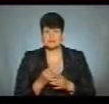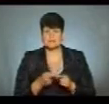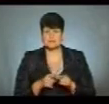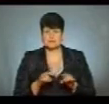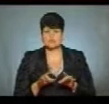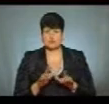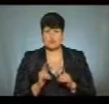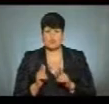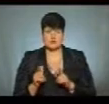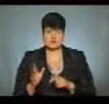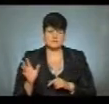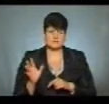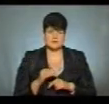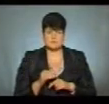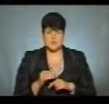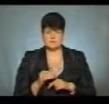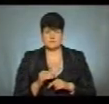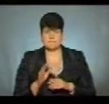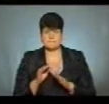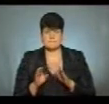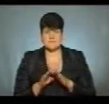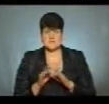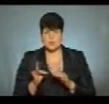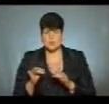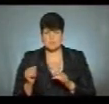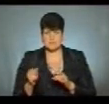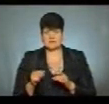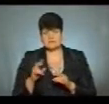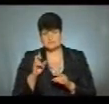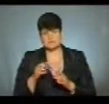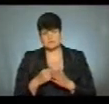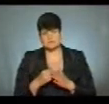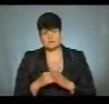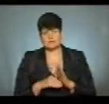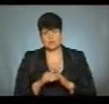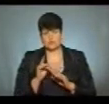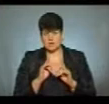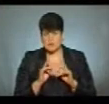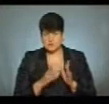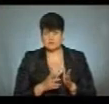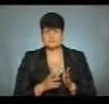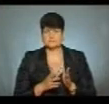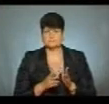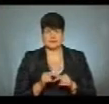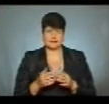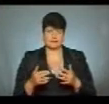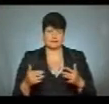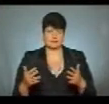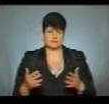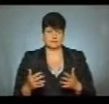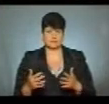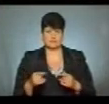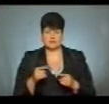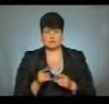постанова погоджується всіма структурними підрозділами, це тобто з бюджетним комітетом Верховної Ради і так далі. І